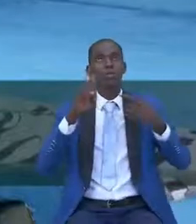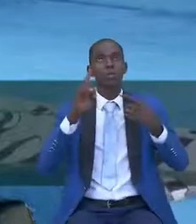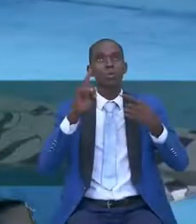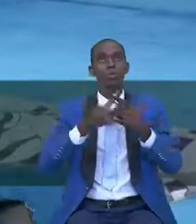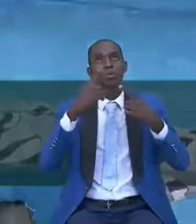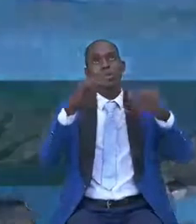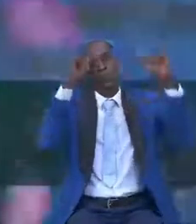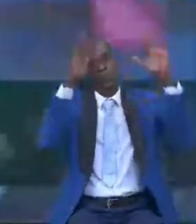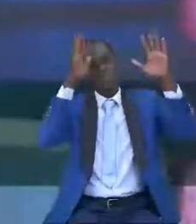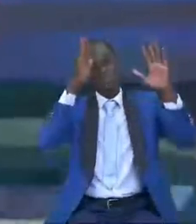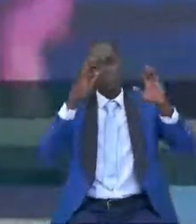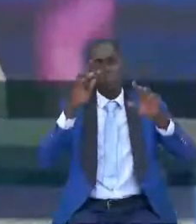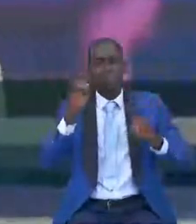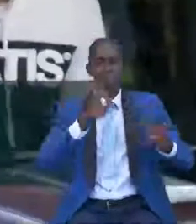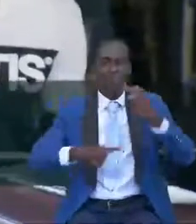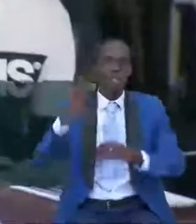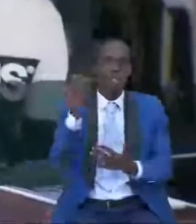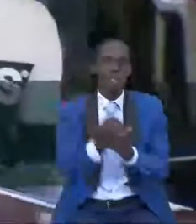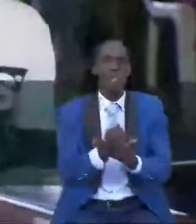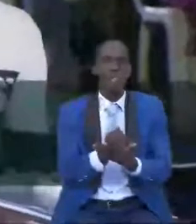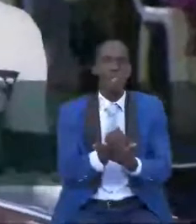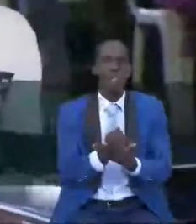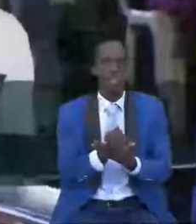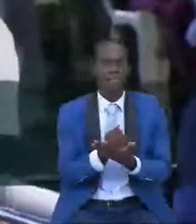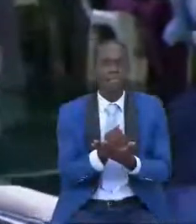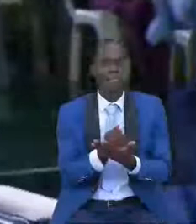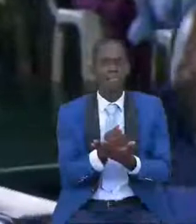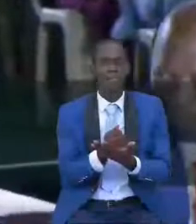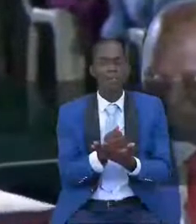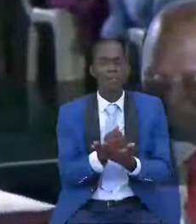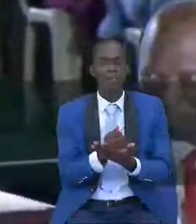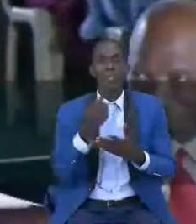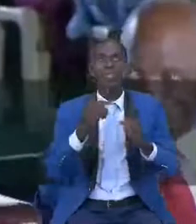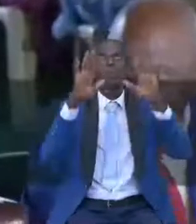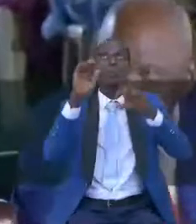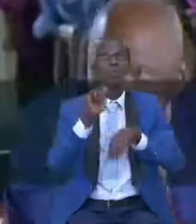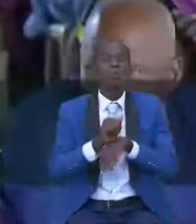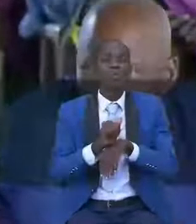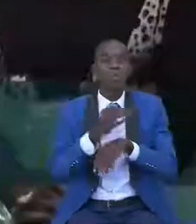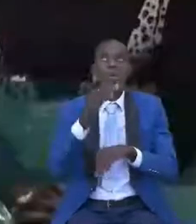je m'en vais au Père. Quelqu'un crie Amen.